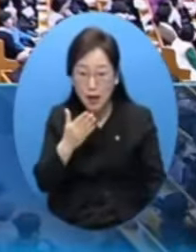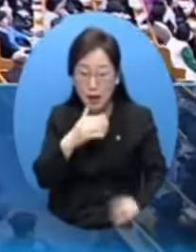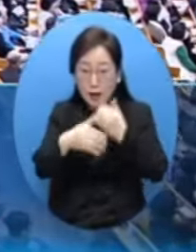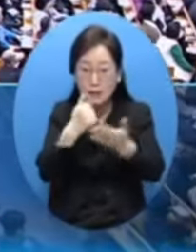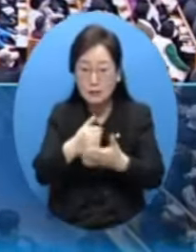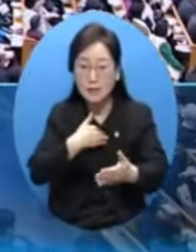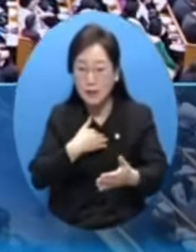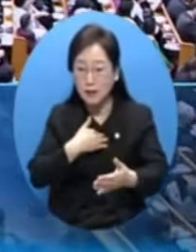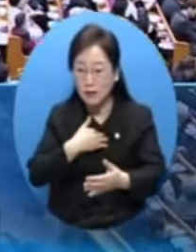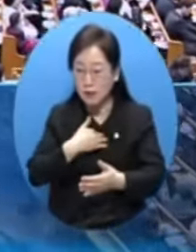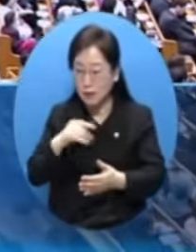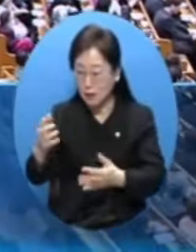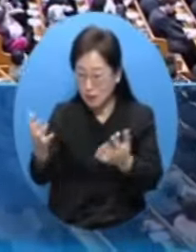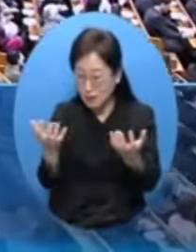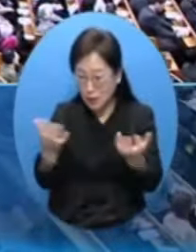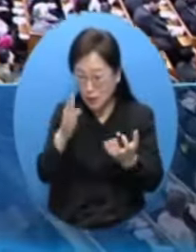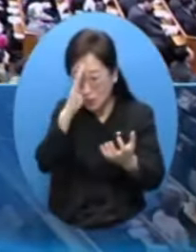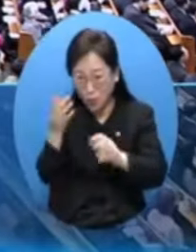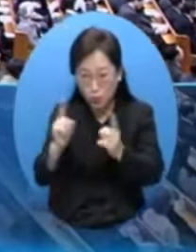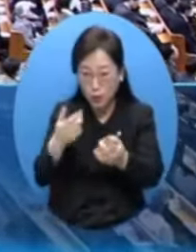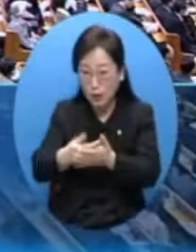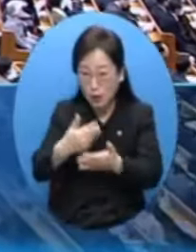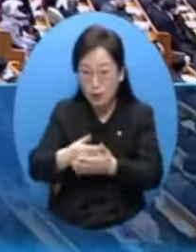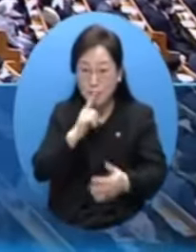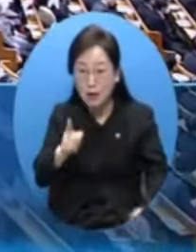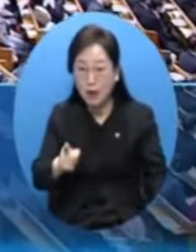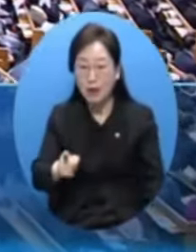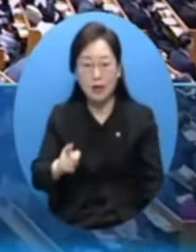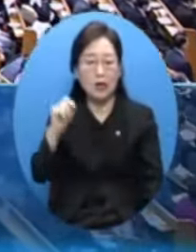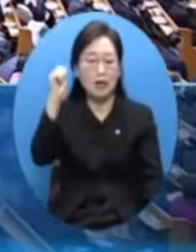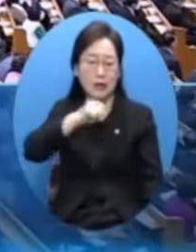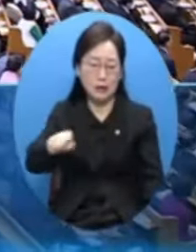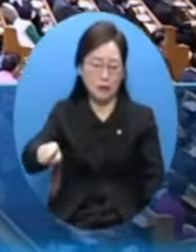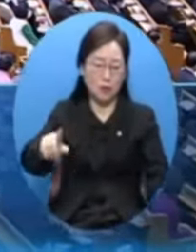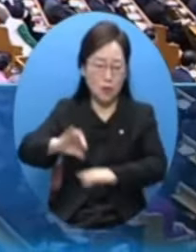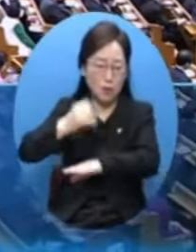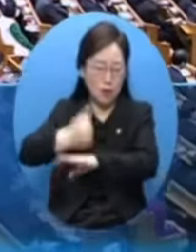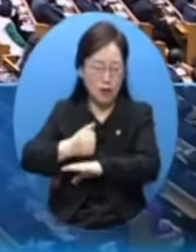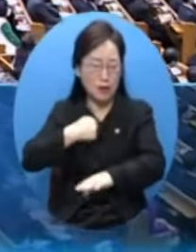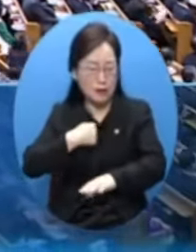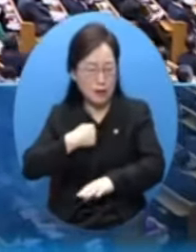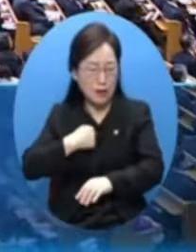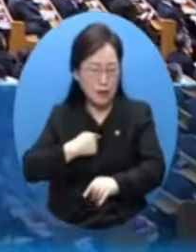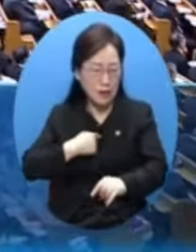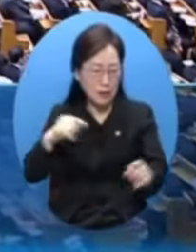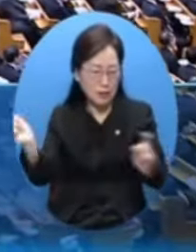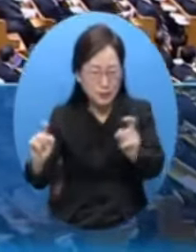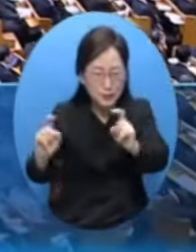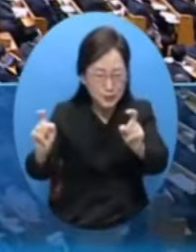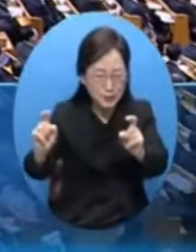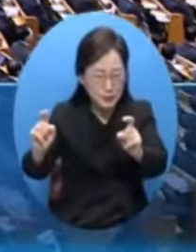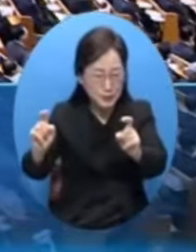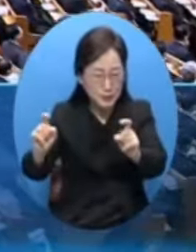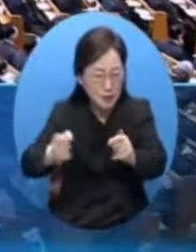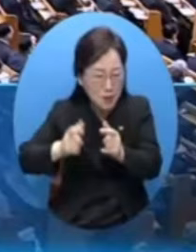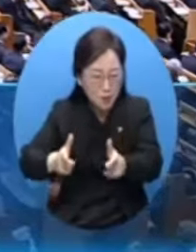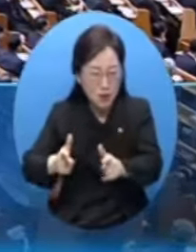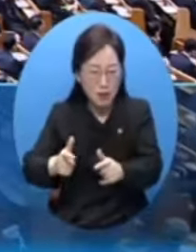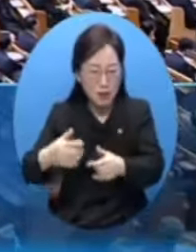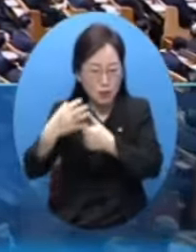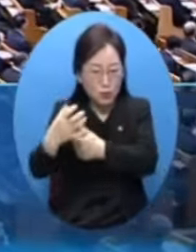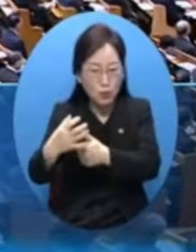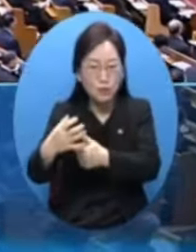고치라 하느냐? 너희는 깊이 생각하고 저 왕이 틈을 타서 나와 더불어 시비하려 함인 줄 알라